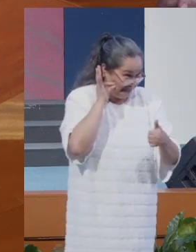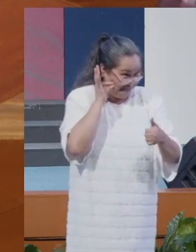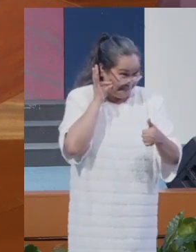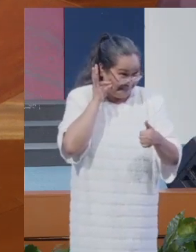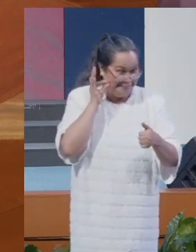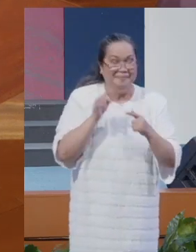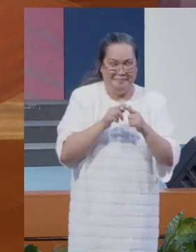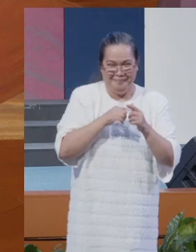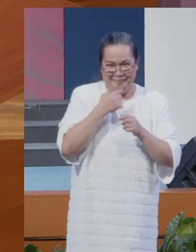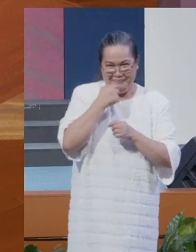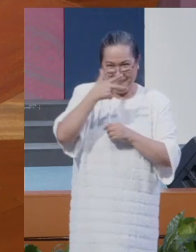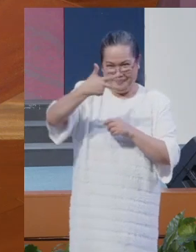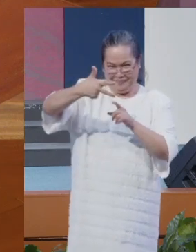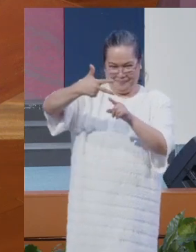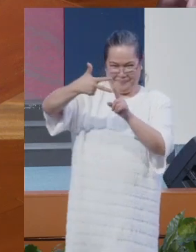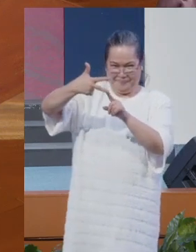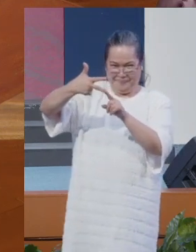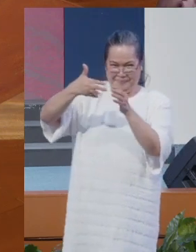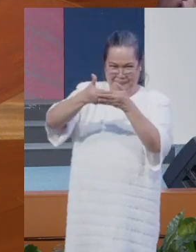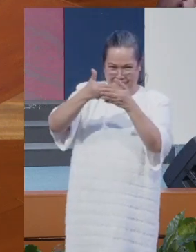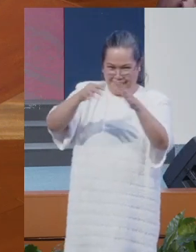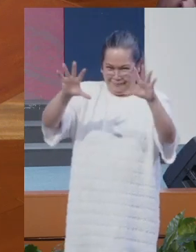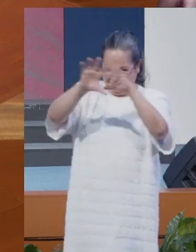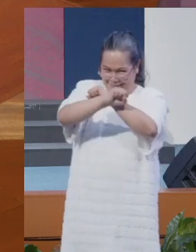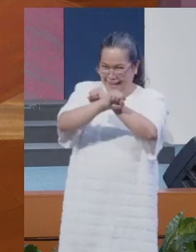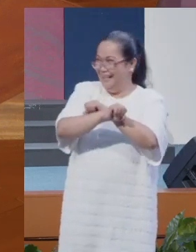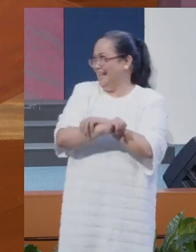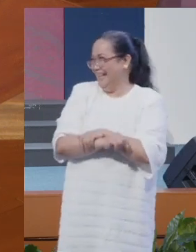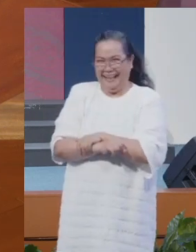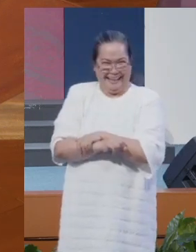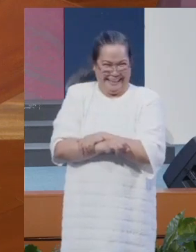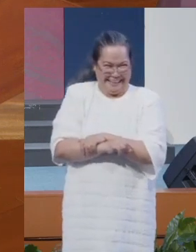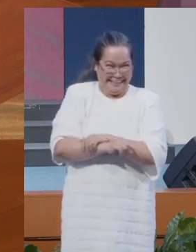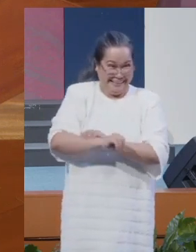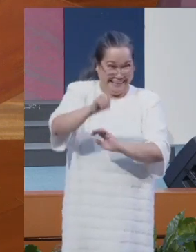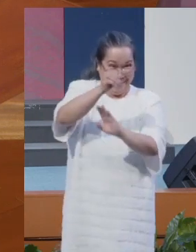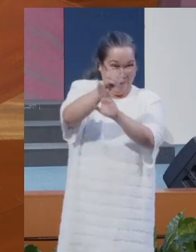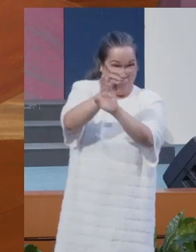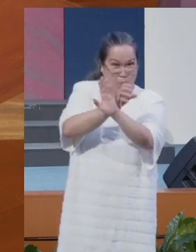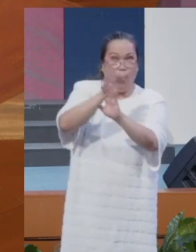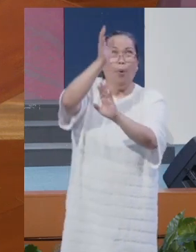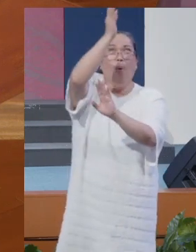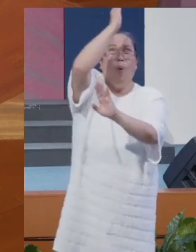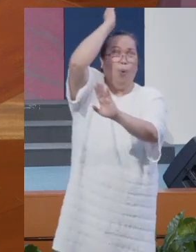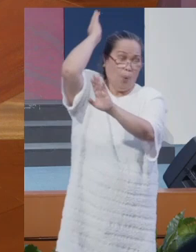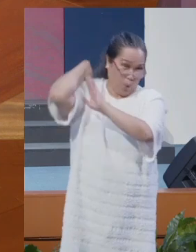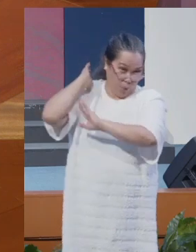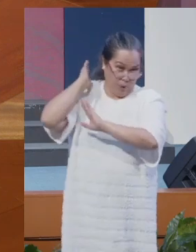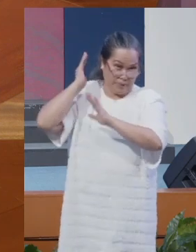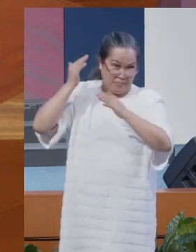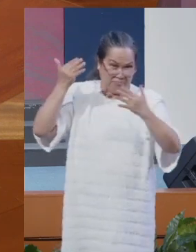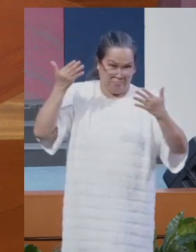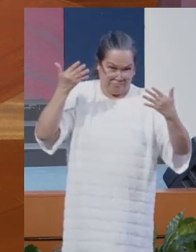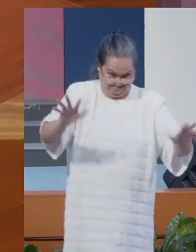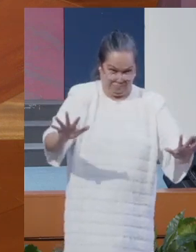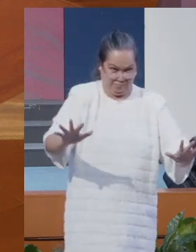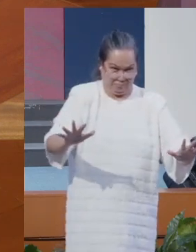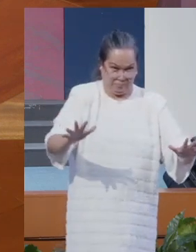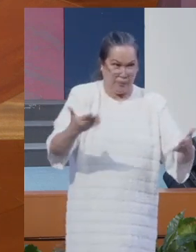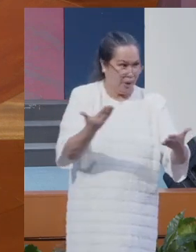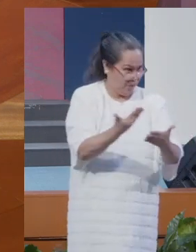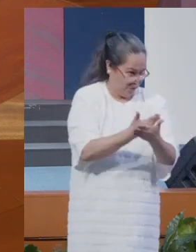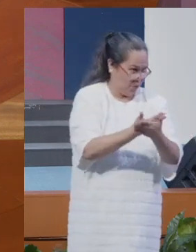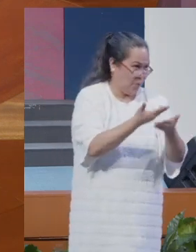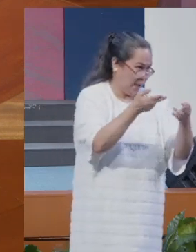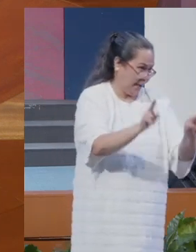Nasa third point na po tayo. Malapit na po tayo matapos. Ang luma ay lipas na, ang bago ay narito na. Upang lalong